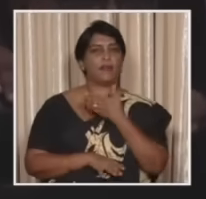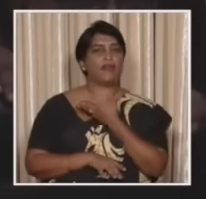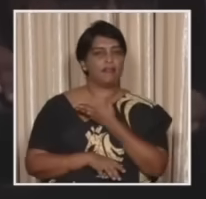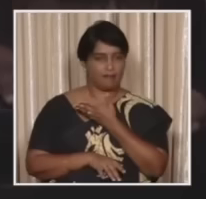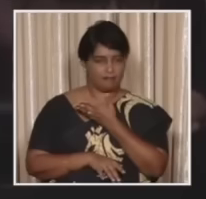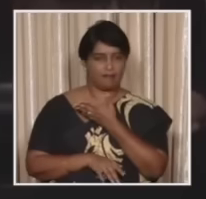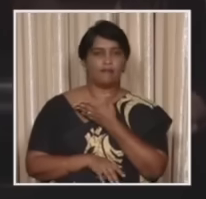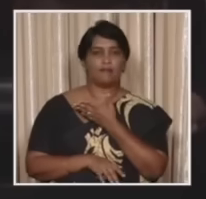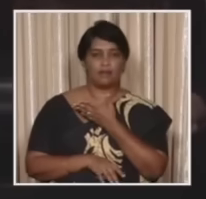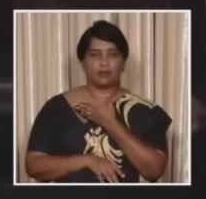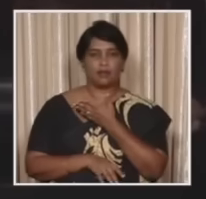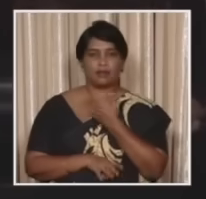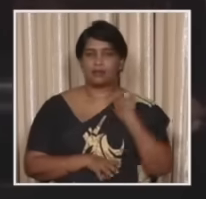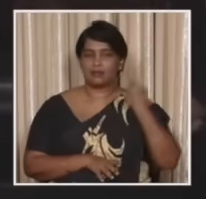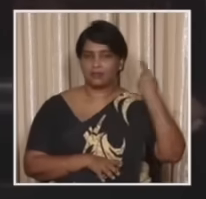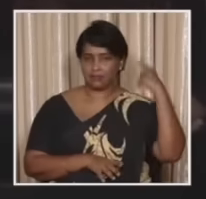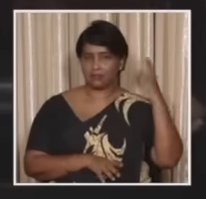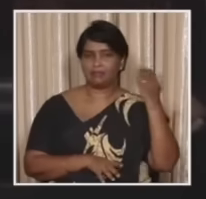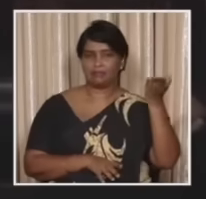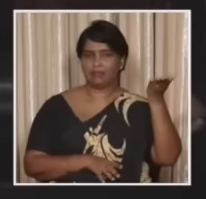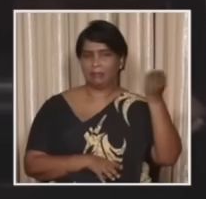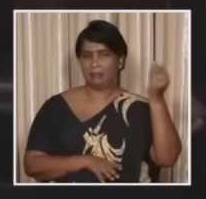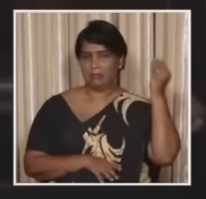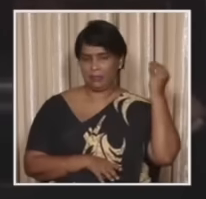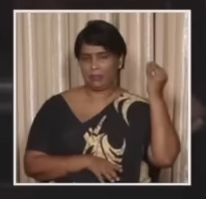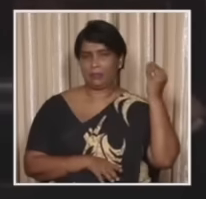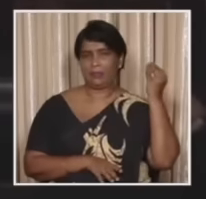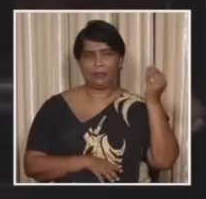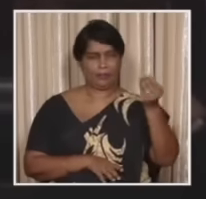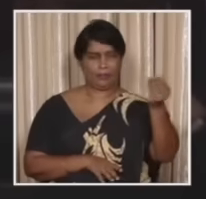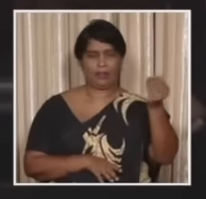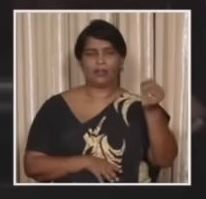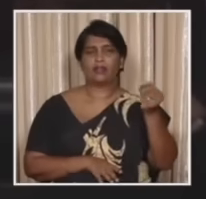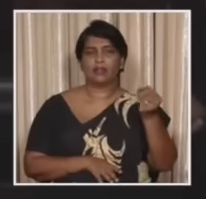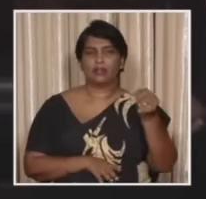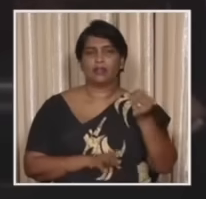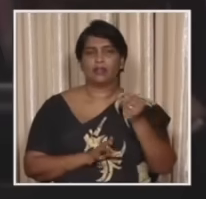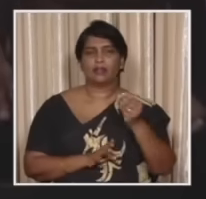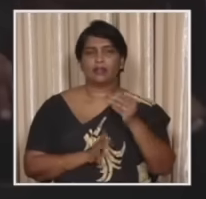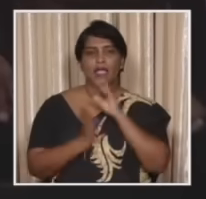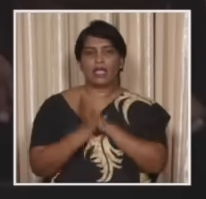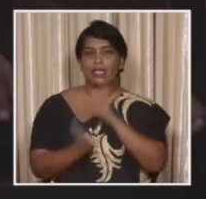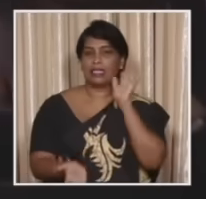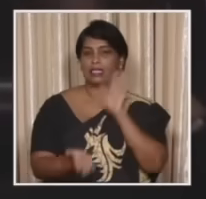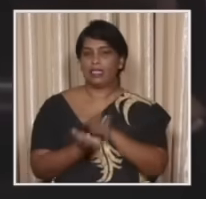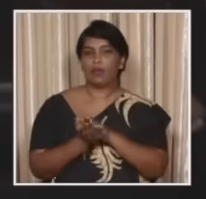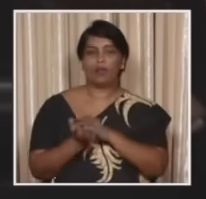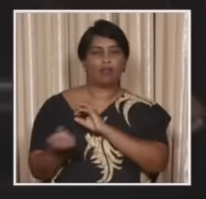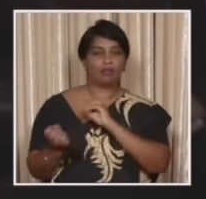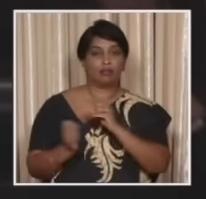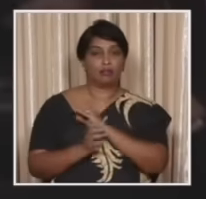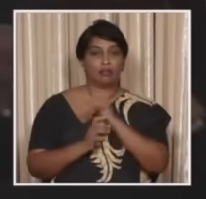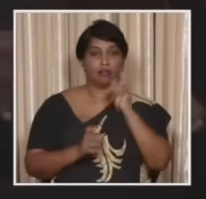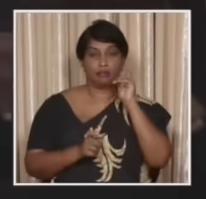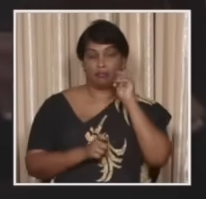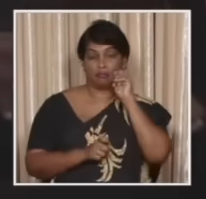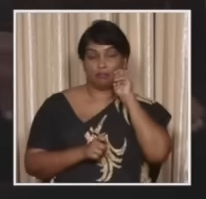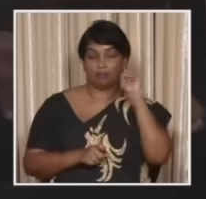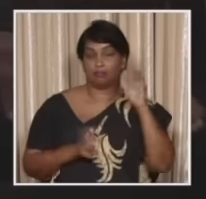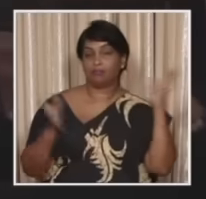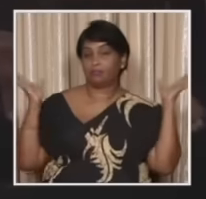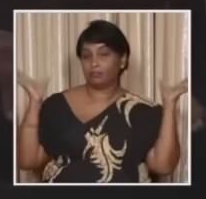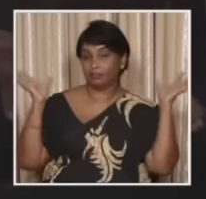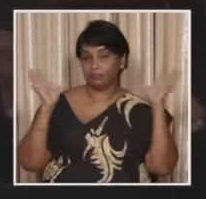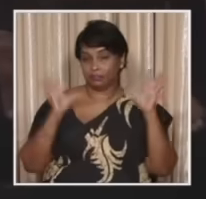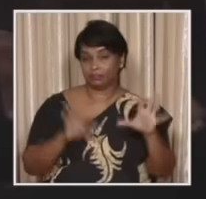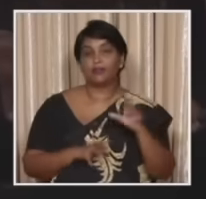තිබෙනවා. දැන් මේ පෞගිය දිනක මේ හරියේ මේ මේ මේ මේ දේවන්නාවේ කිඹුලෙක් ගොඩ වෙලා තිබුණා. විශාල ජන සංඛ්‍යාවක් එකතු